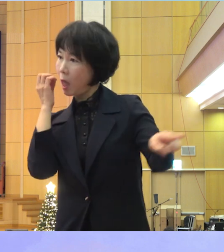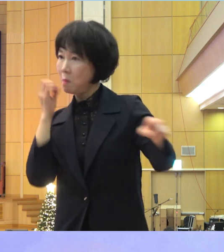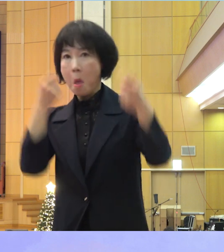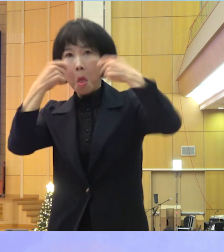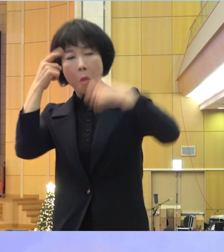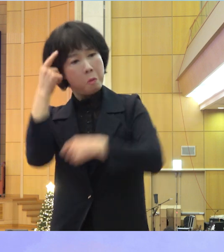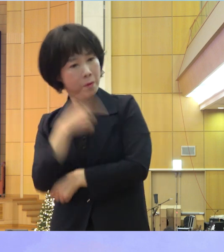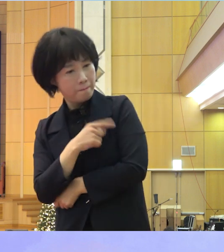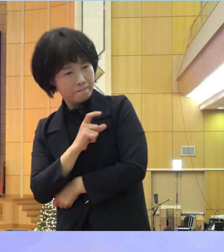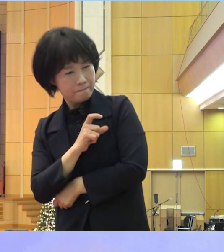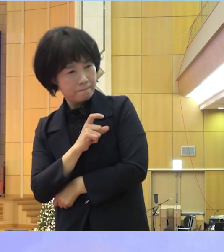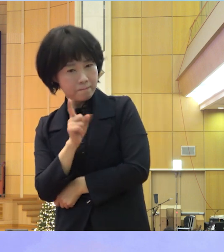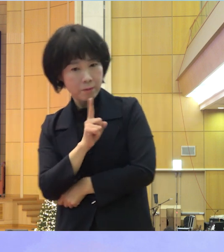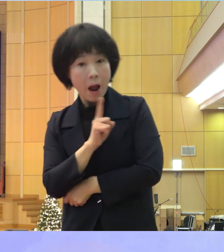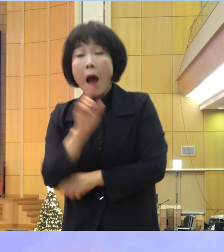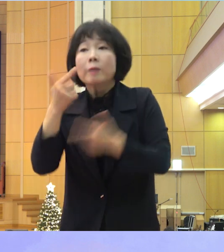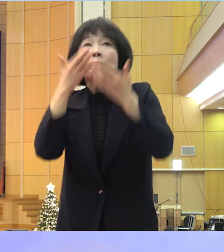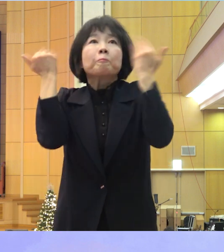그래서